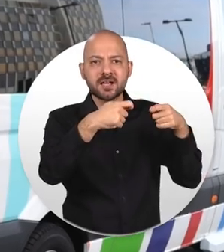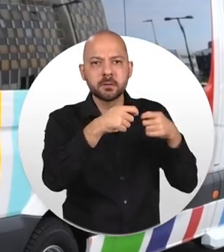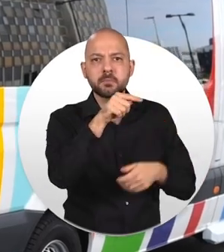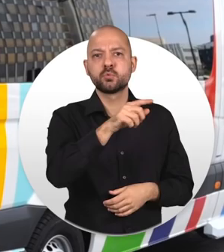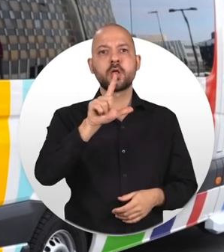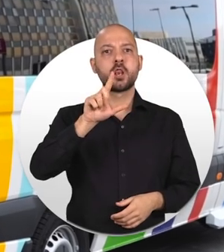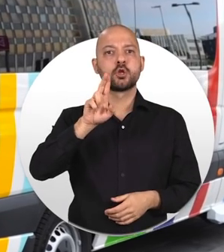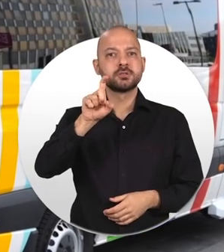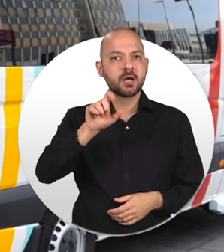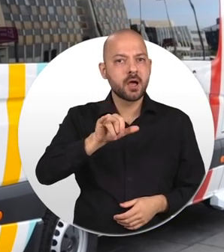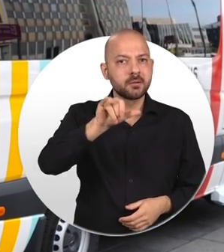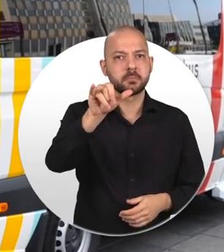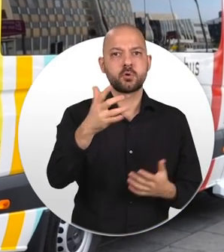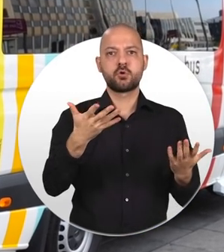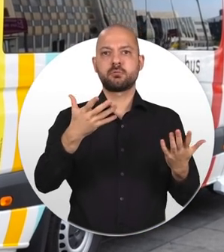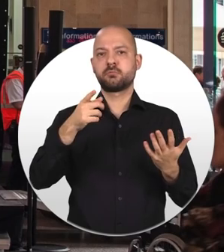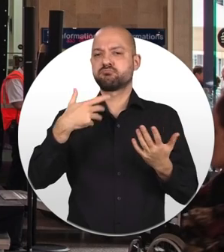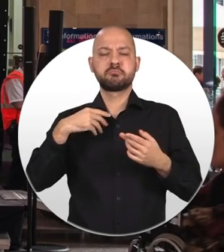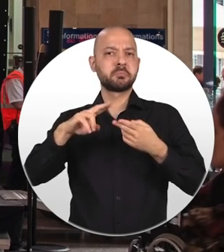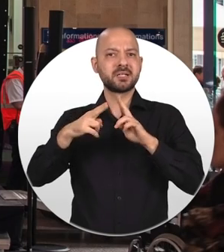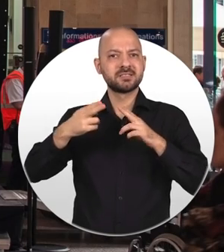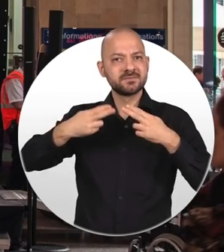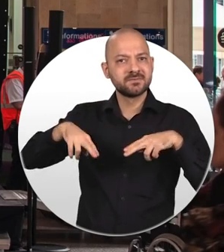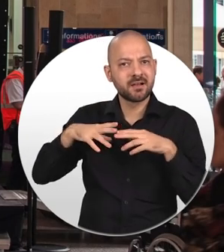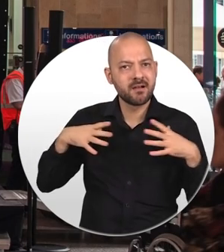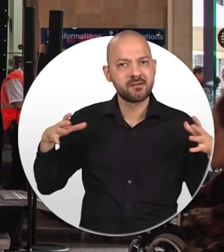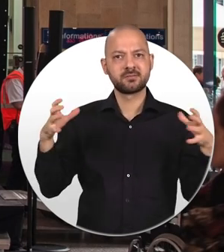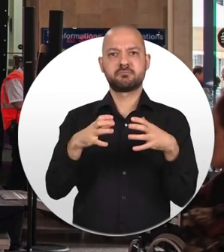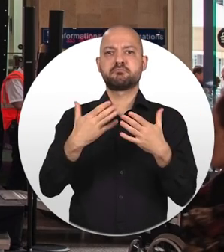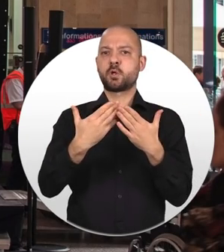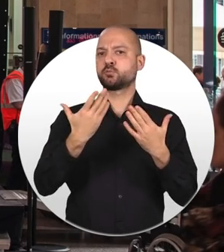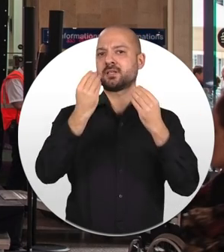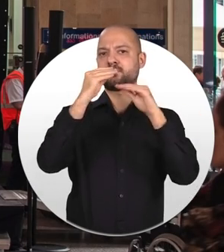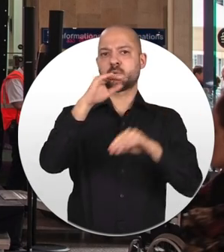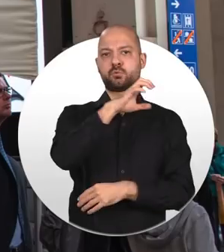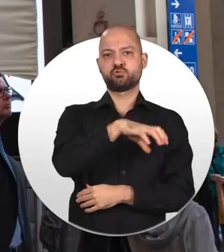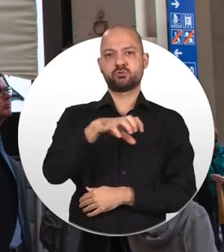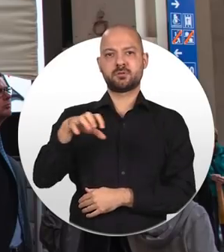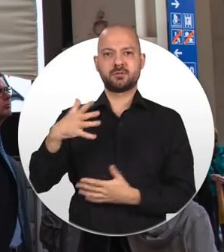Stadt Lützburg, der Verkehrsverbund, Luxerport und mit unseren Membernassoziationen, wie zum